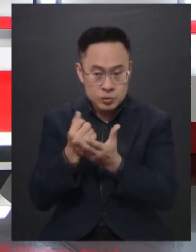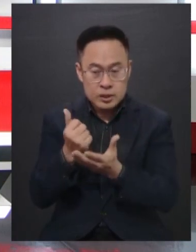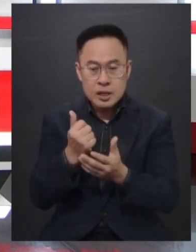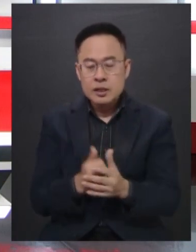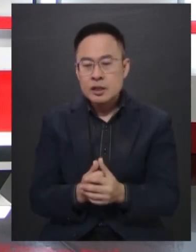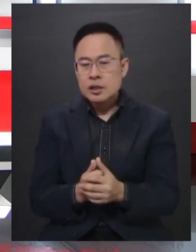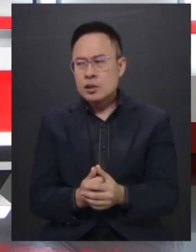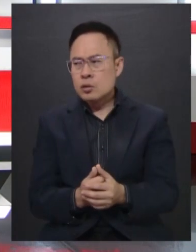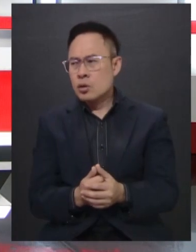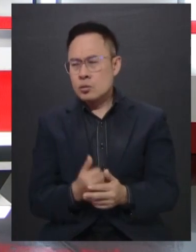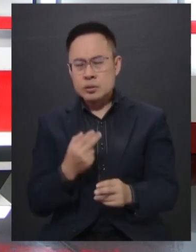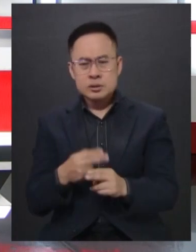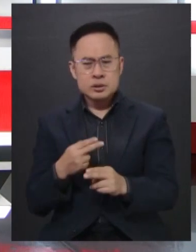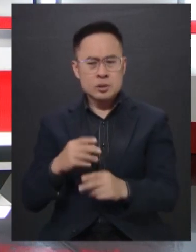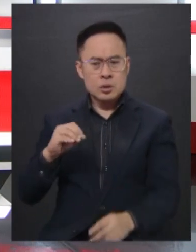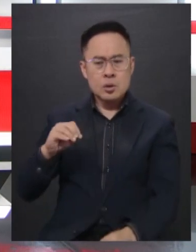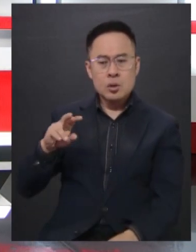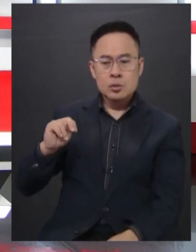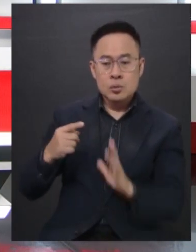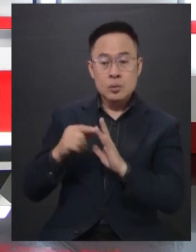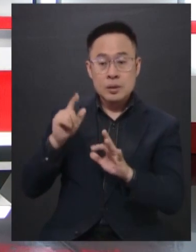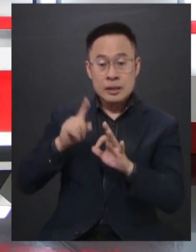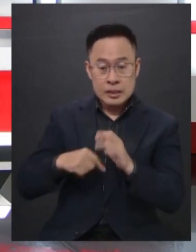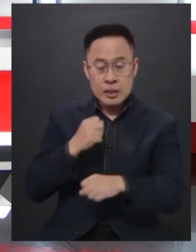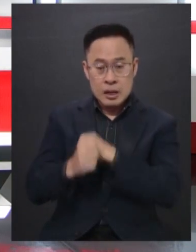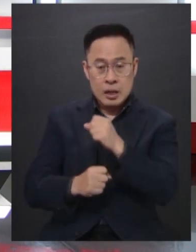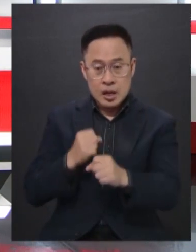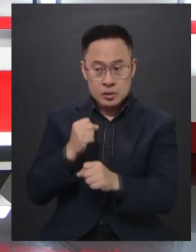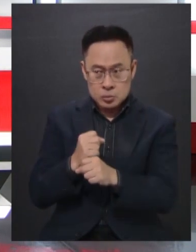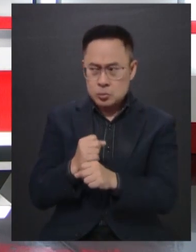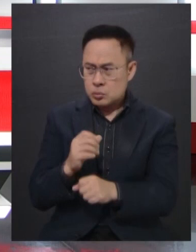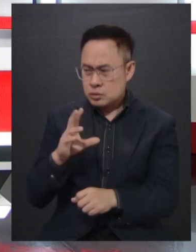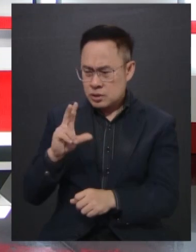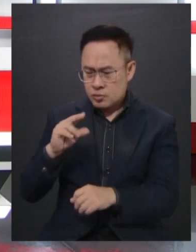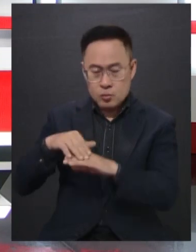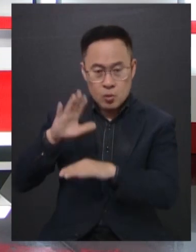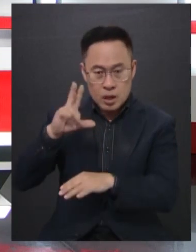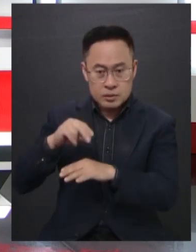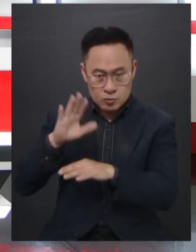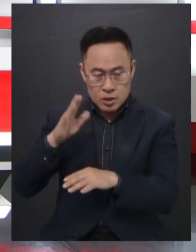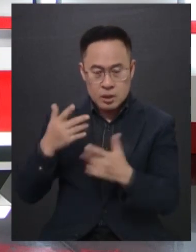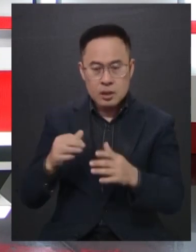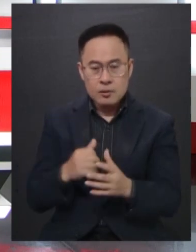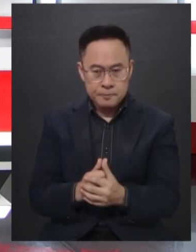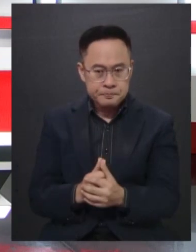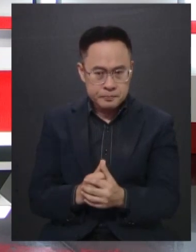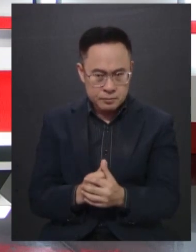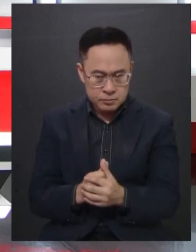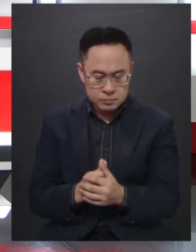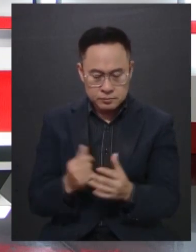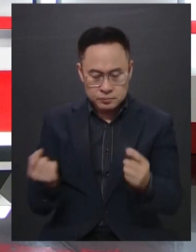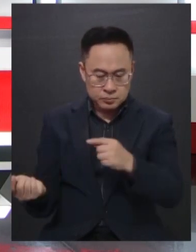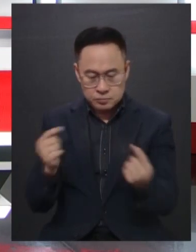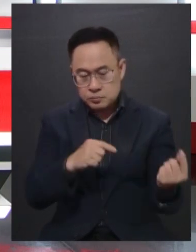่ ก็ยังเล่น5เซตใช้คำว่ากับอายุที่ห่างกันตั้ง16ปีอ ่ะ เล่นได้อะ แล้วโหเล่นหลายเซตด้วยจ